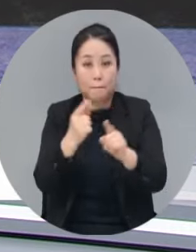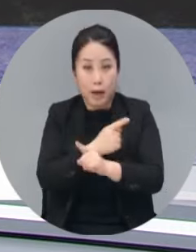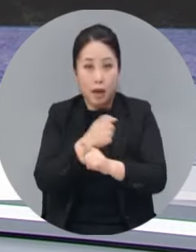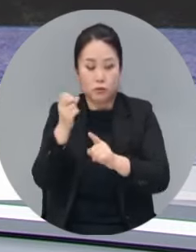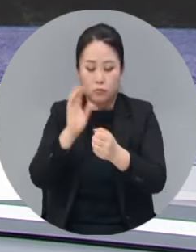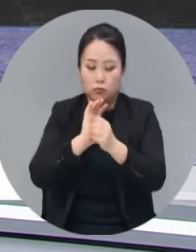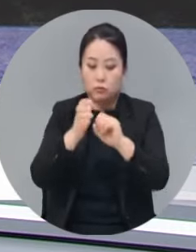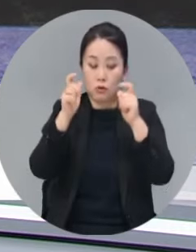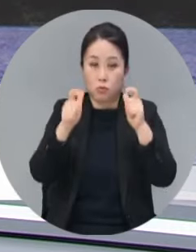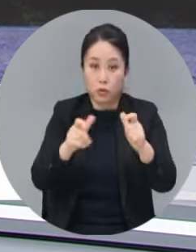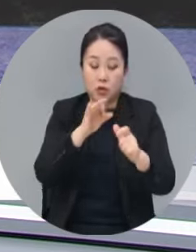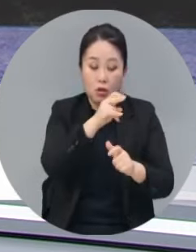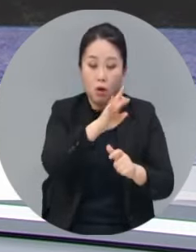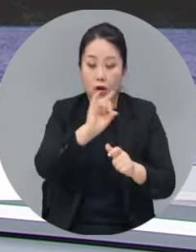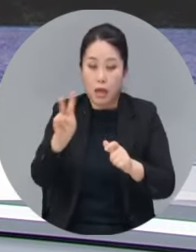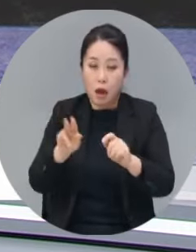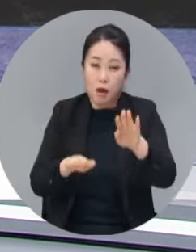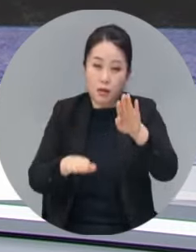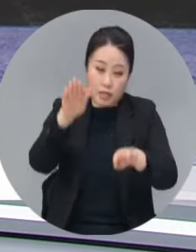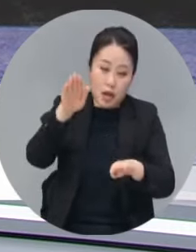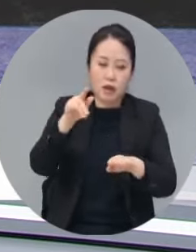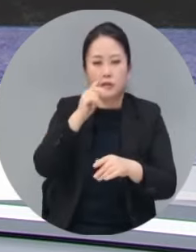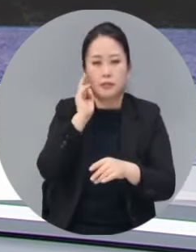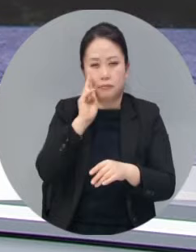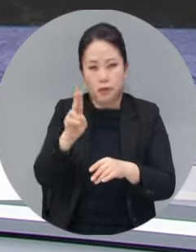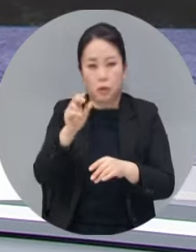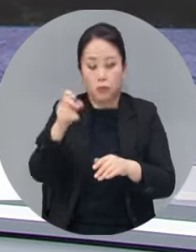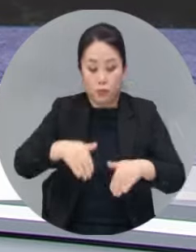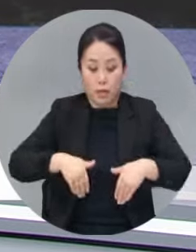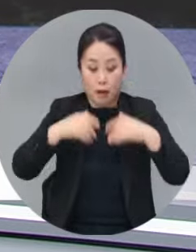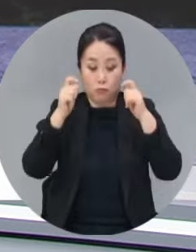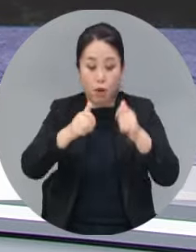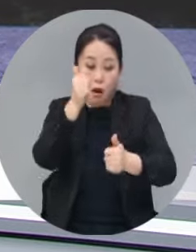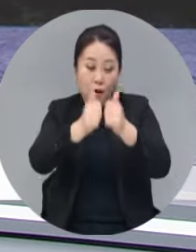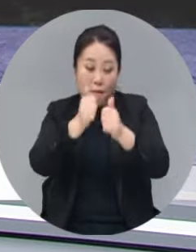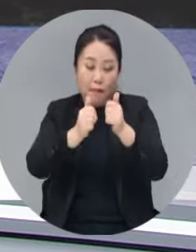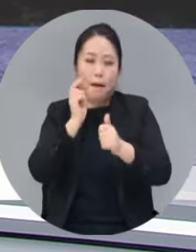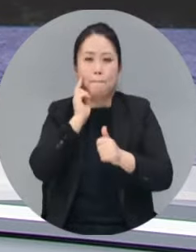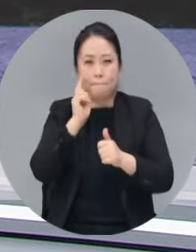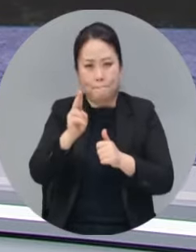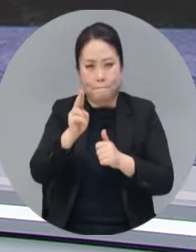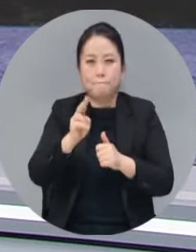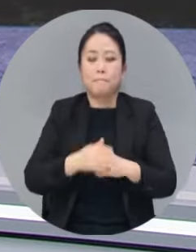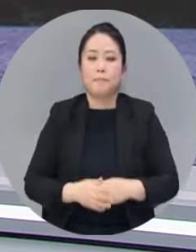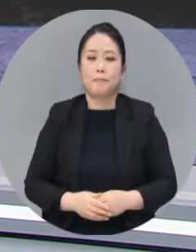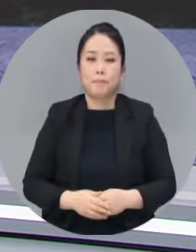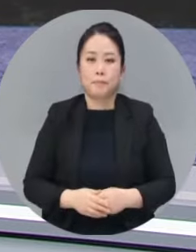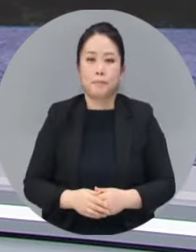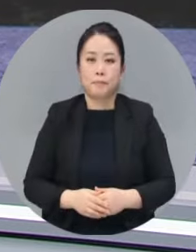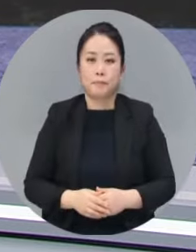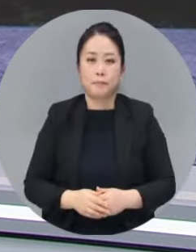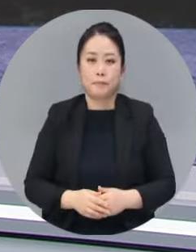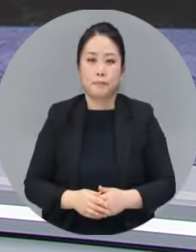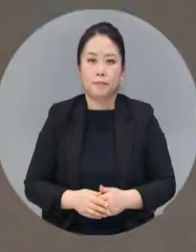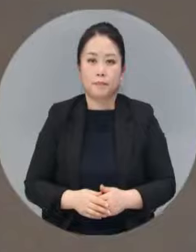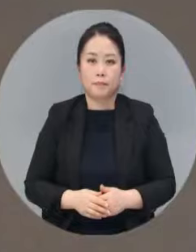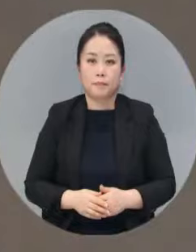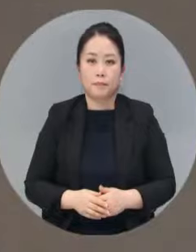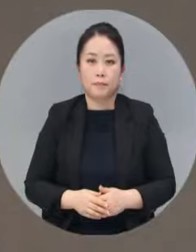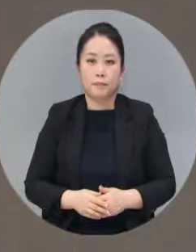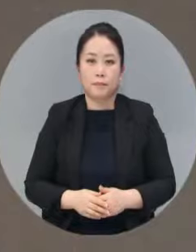격차가 더욱 벌어졌고 남구에서는 여전히 초박빙 대결을 보이고 있습니다. 김윤아 기자입니다.